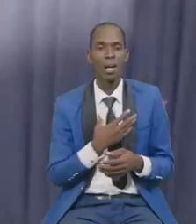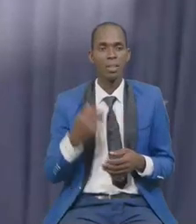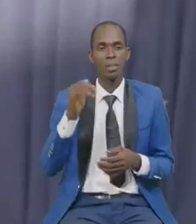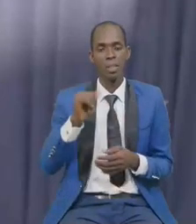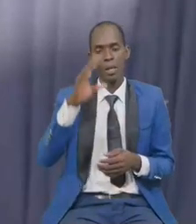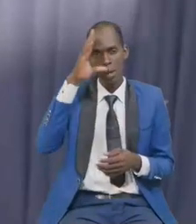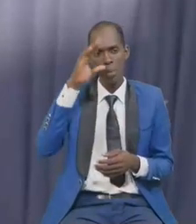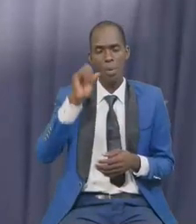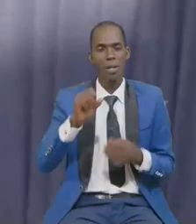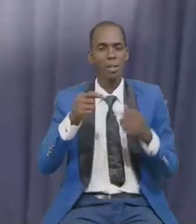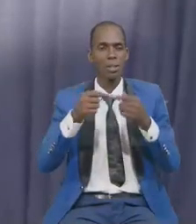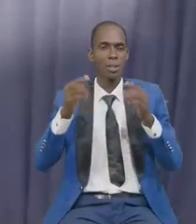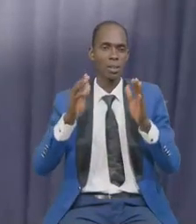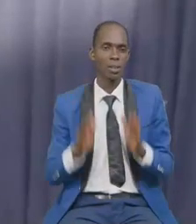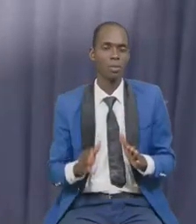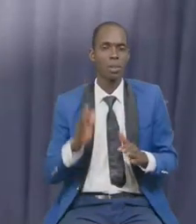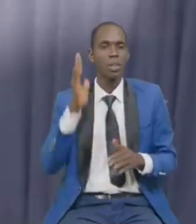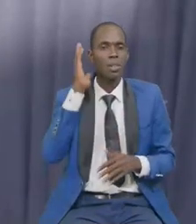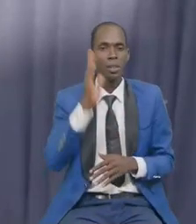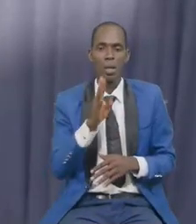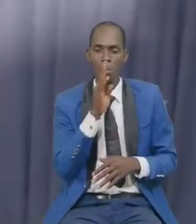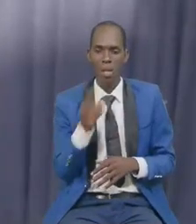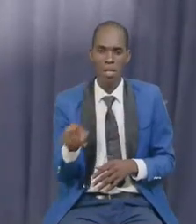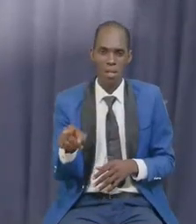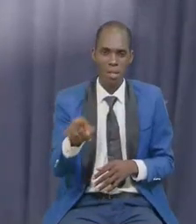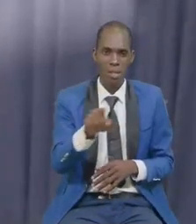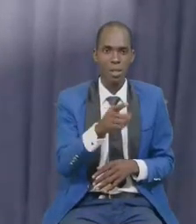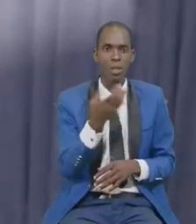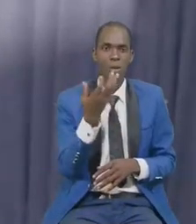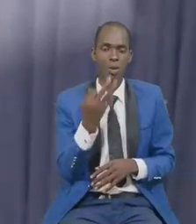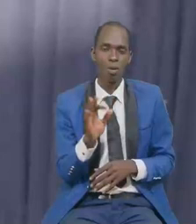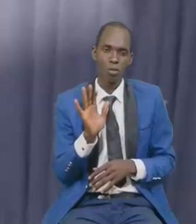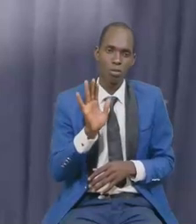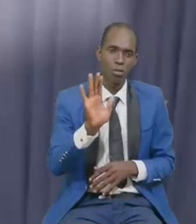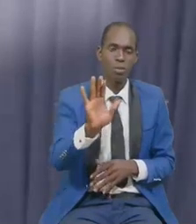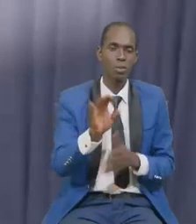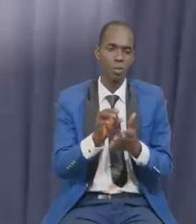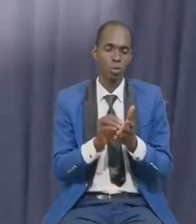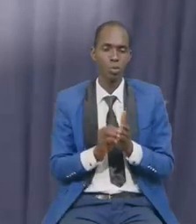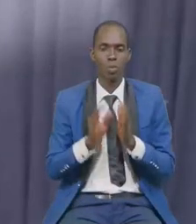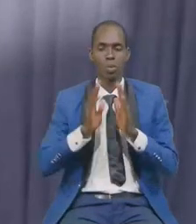Et l'homme aura pour ennemi les gens de sa propre maison.